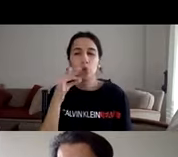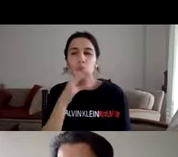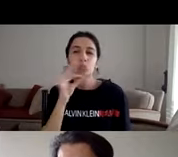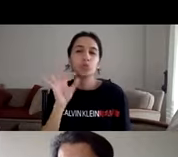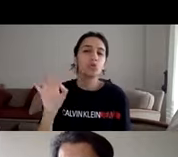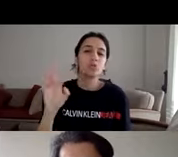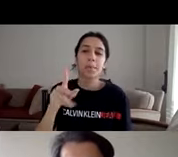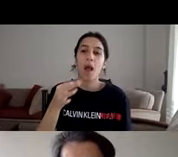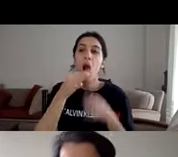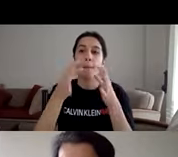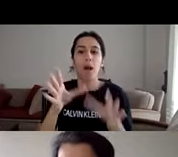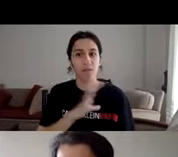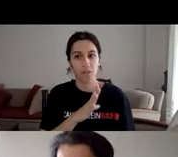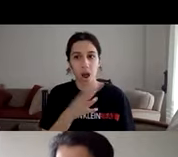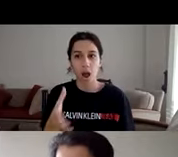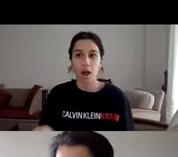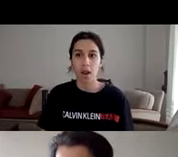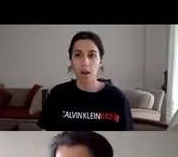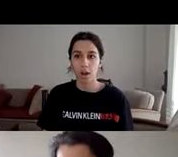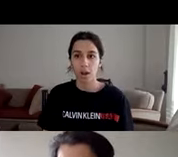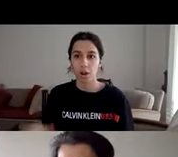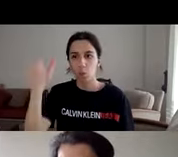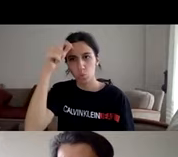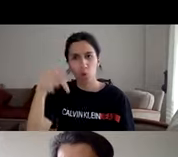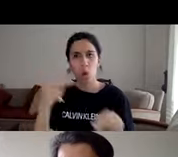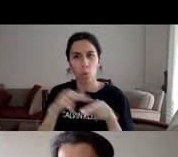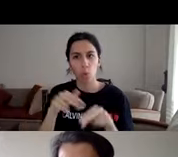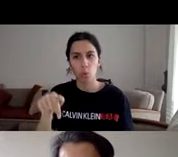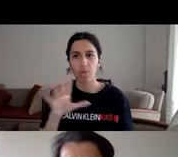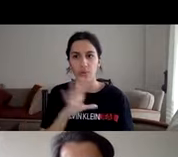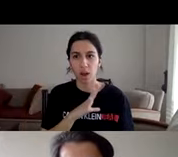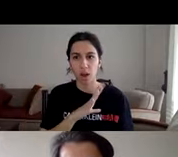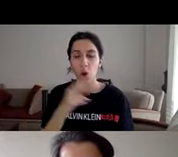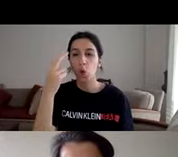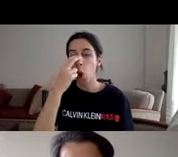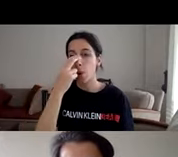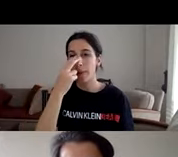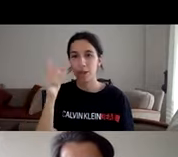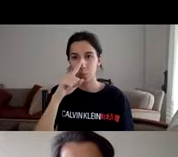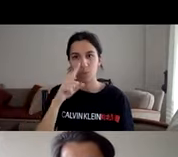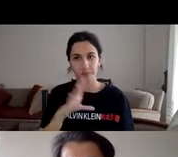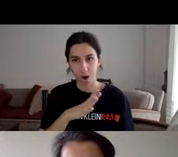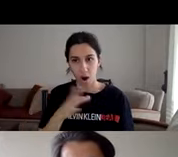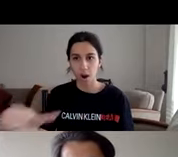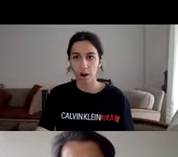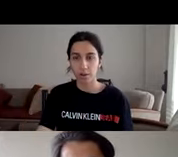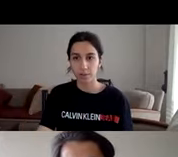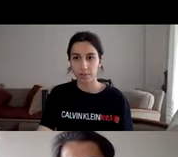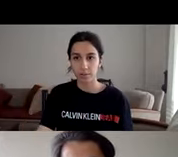başladı. Türkiye'de de Seeing AI kullanılıyor. Türkiye'deki görme engelli topluluğu tarafından.